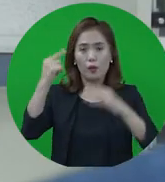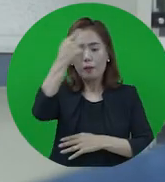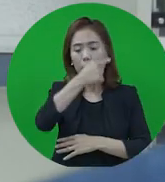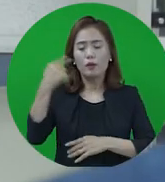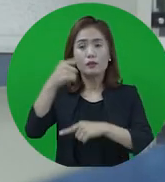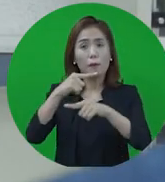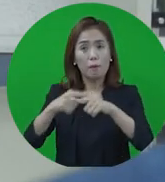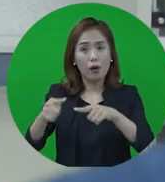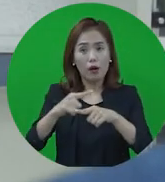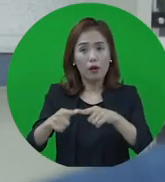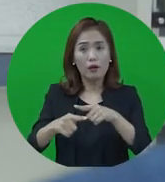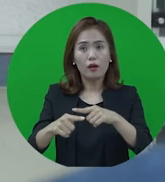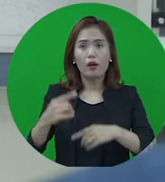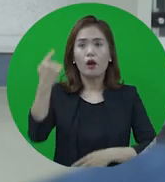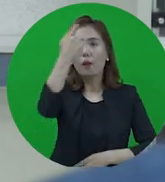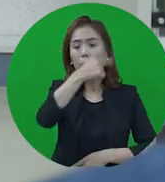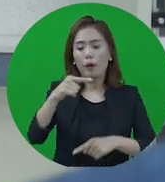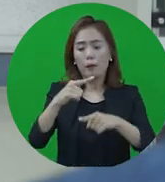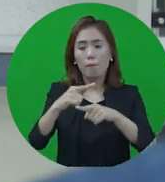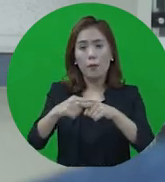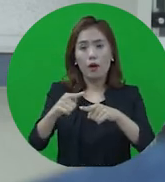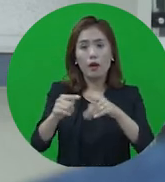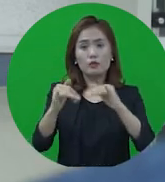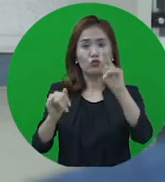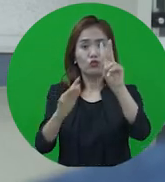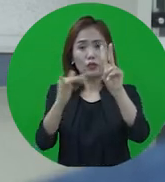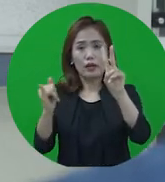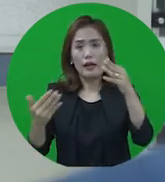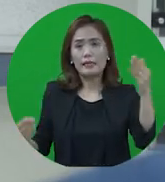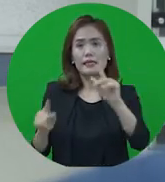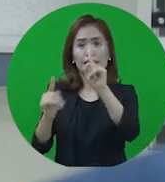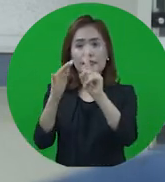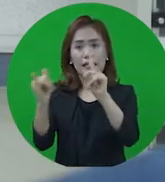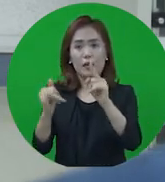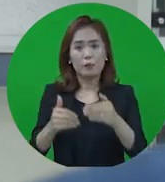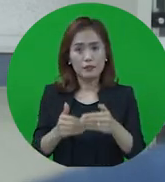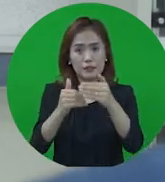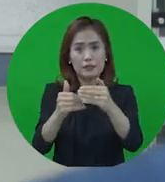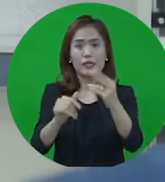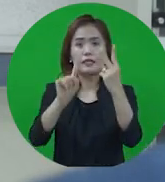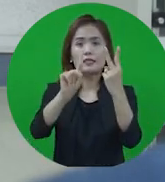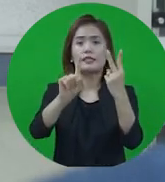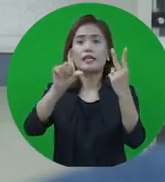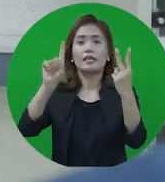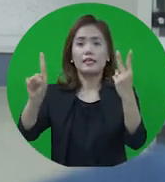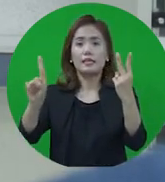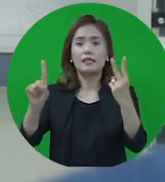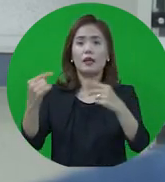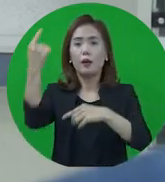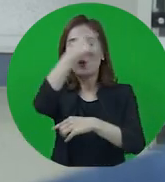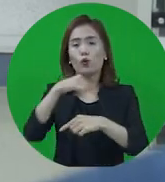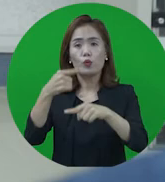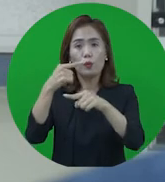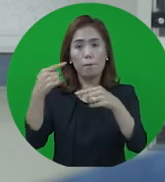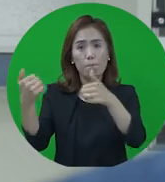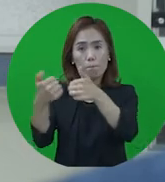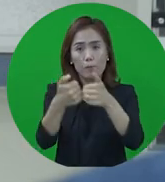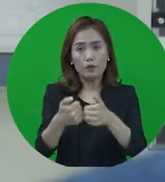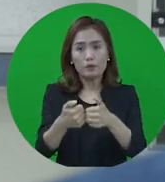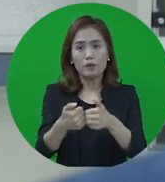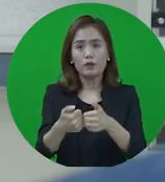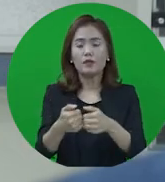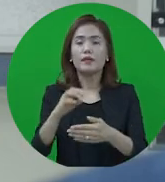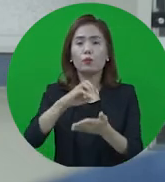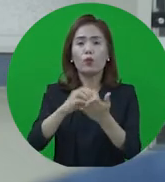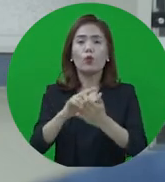조선대학교 면접평가는 면접관 2명과 수험생 1명으로 진행되는 2:1 면접으로 약 10분